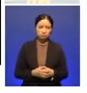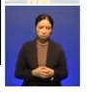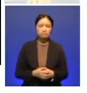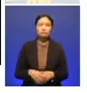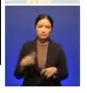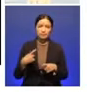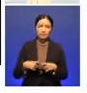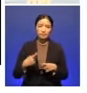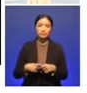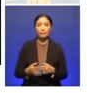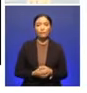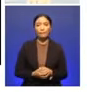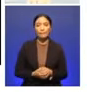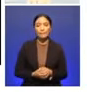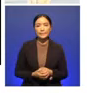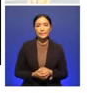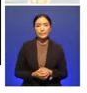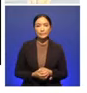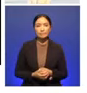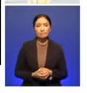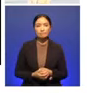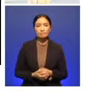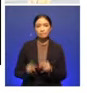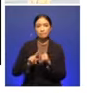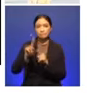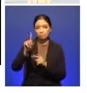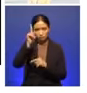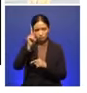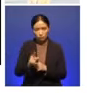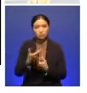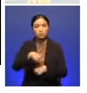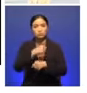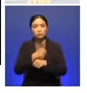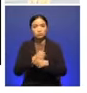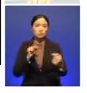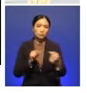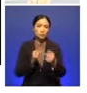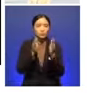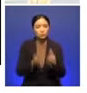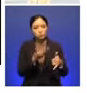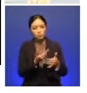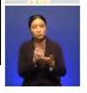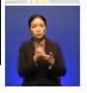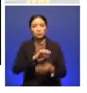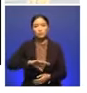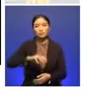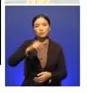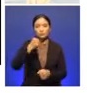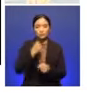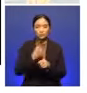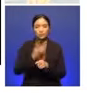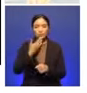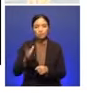ะเดี๋ยวก่อนนะคะขอกลับไปอันแรกก่อนนะคะก็คือเราเนี่ยต้องปฏิบัติต่อมนุษย์การฟื้นฟูเยียวยาเนี่ยมันต้องทำต